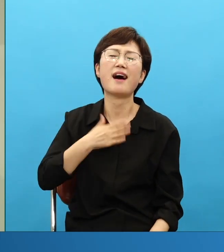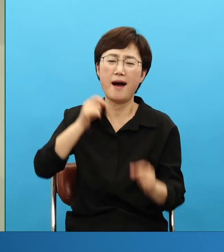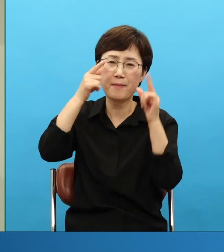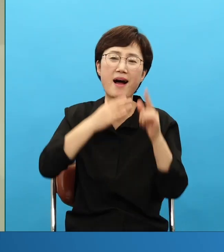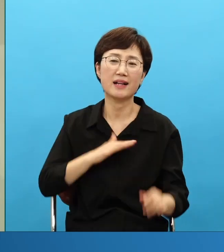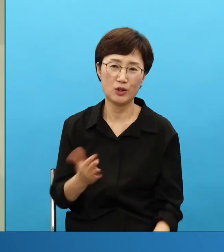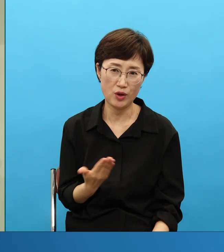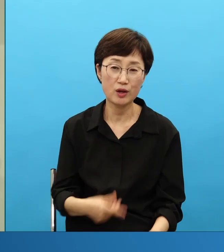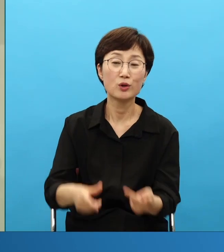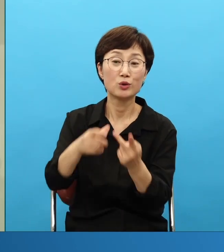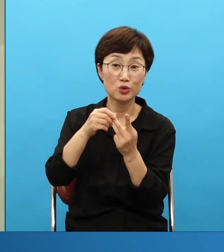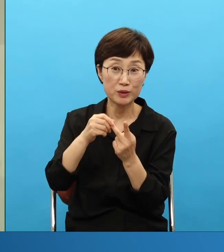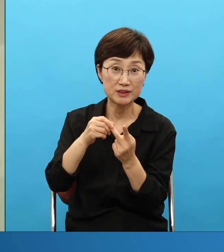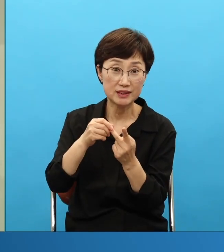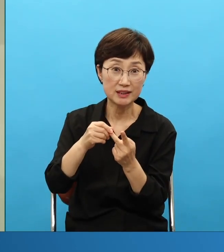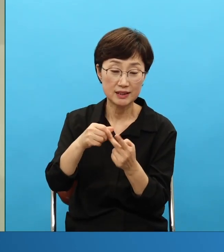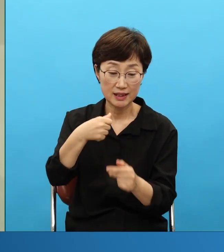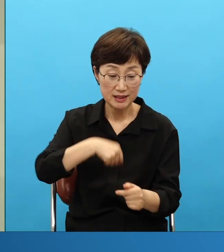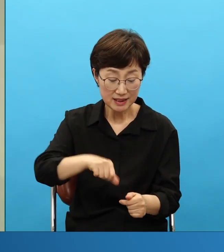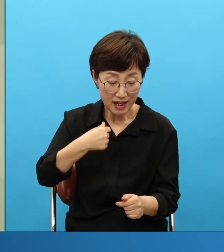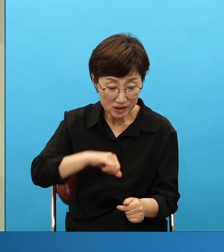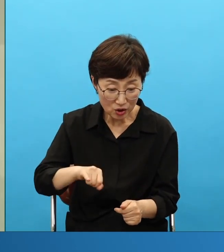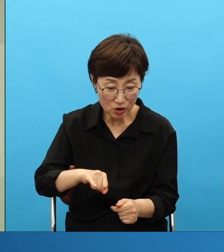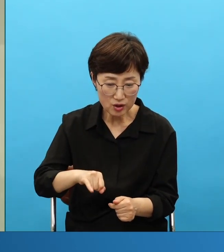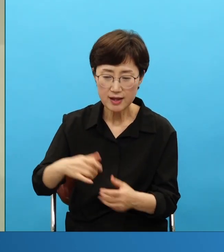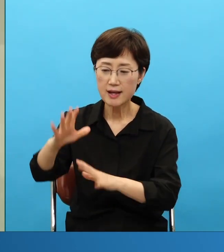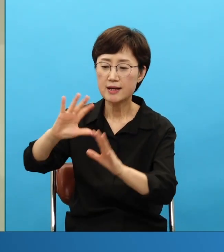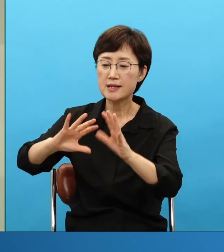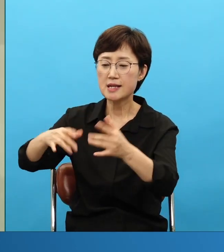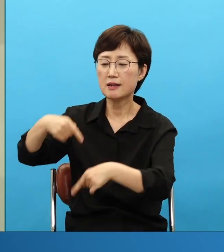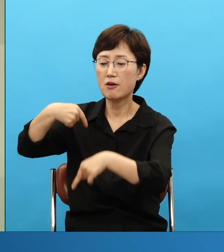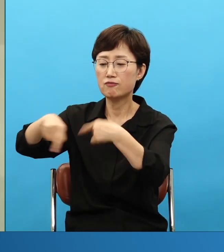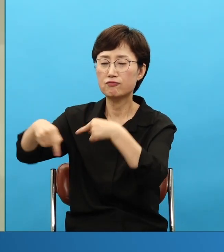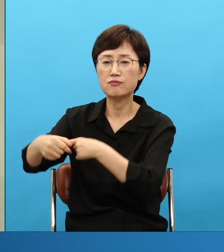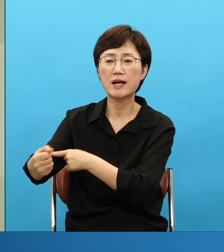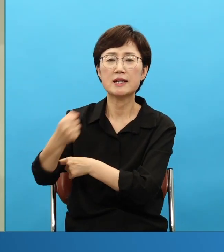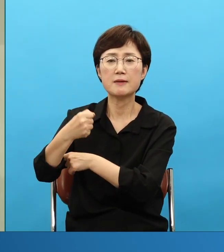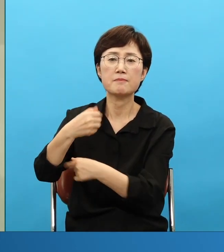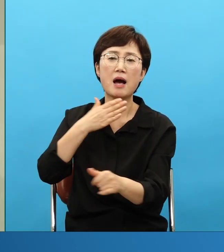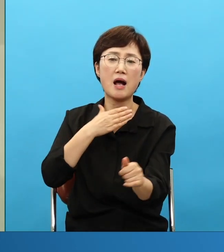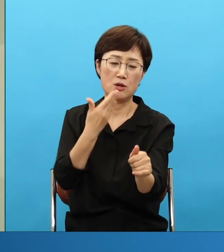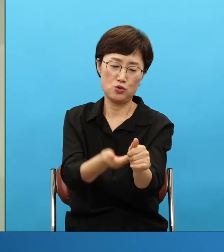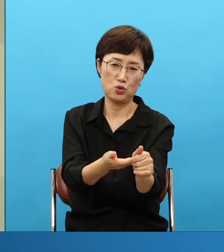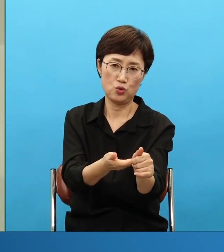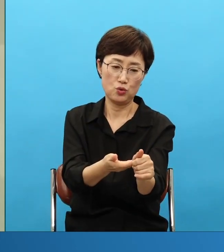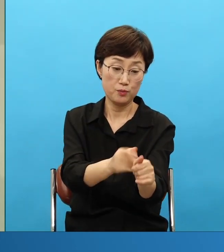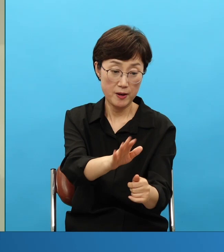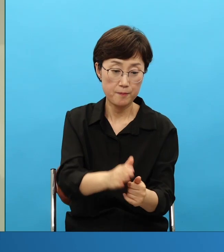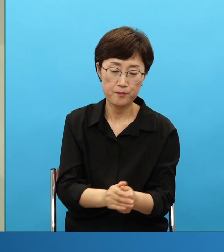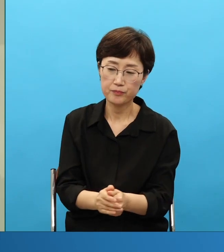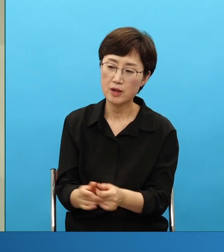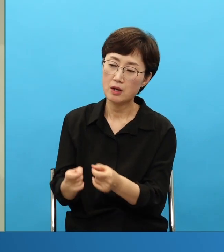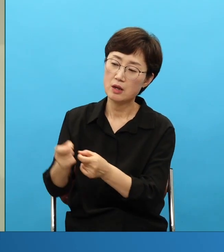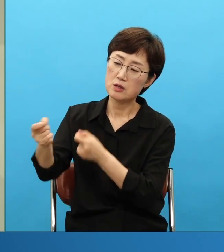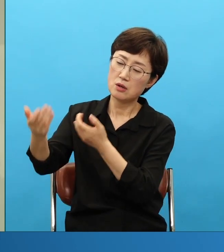our remnants to build up their strength to do world 뭐 evangelization. 말입니까? What does that mean? 영세전에 감추어 두었던 것을 알려줘야 돼. Let them know what was